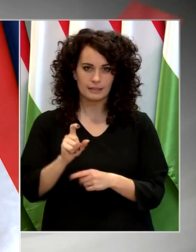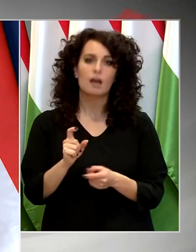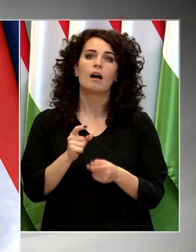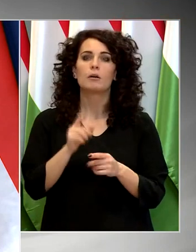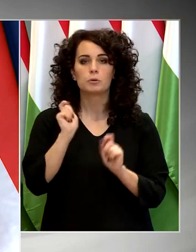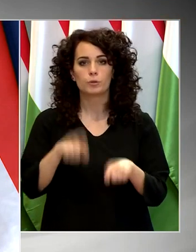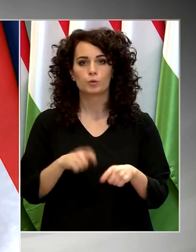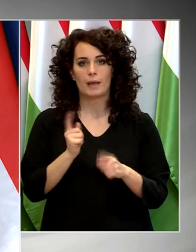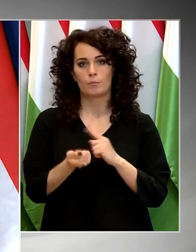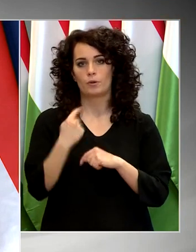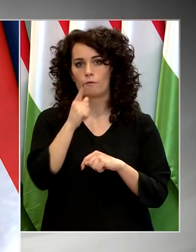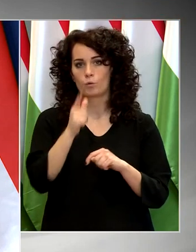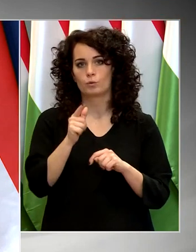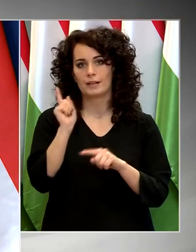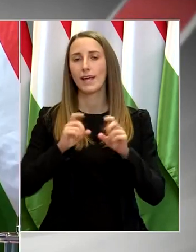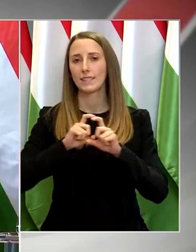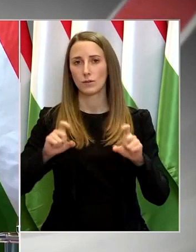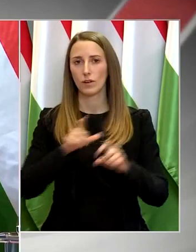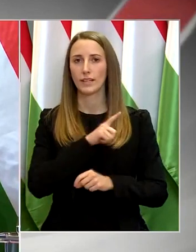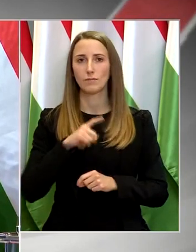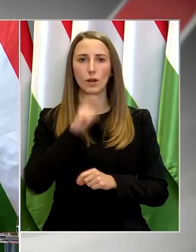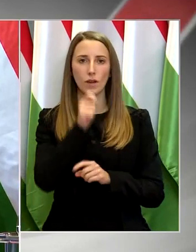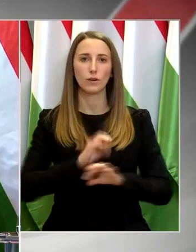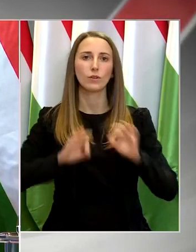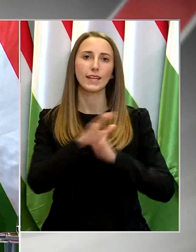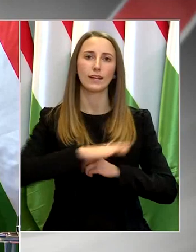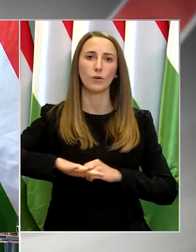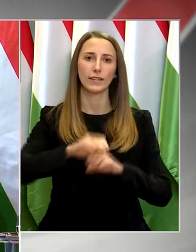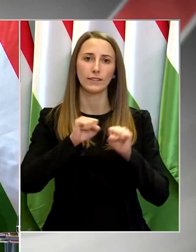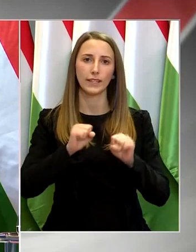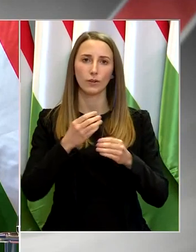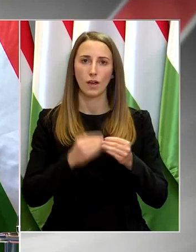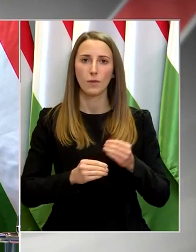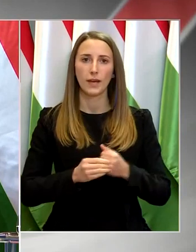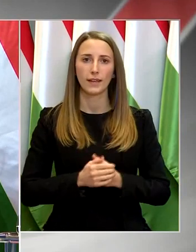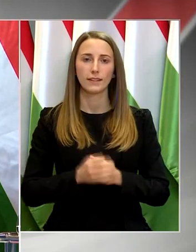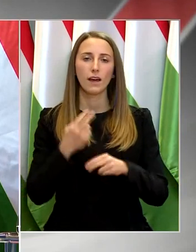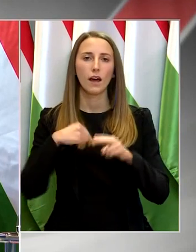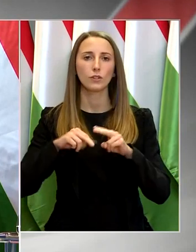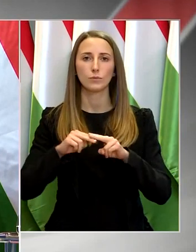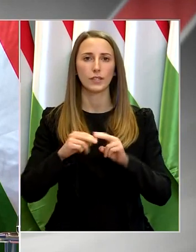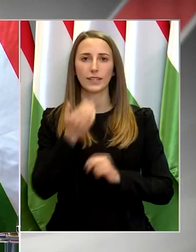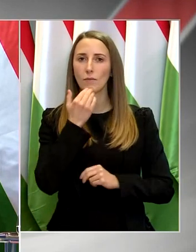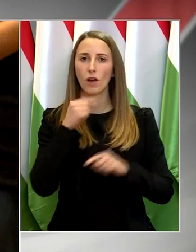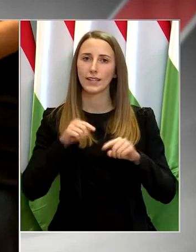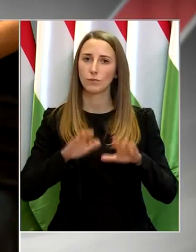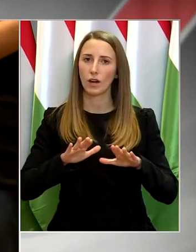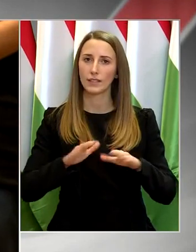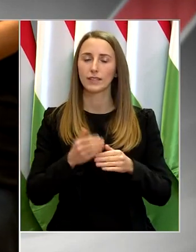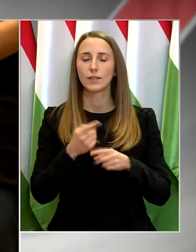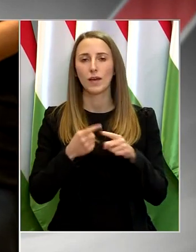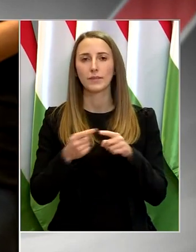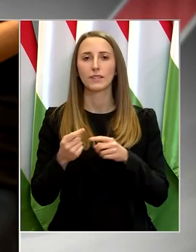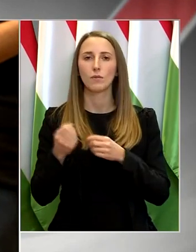rendelni 9,5 millió adagot. A magyar miniszterelnök elmondta, a gazdaság teljesítménye nem csak